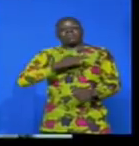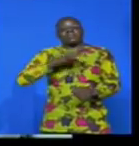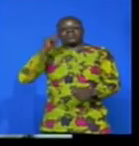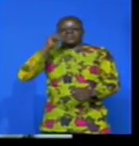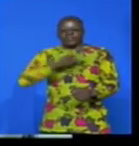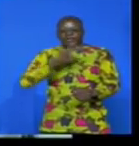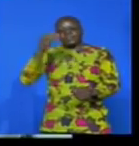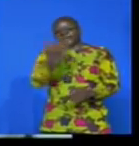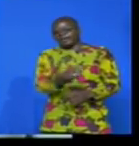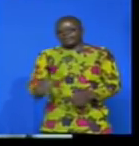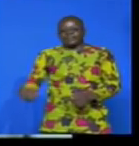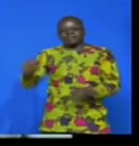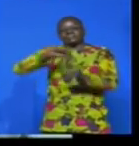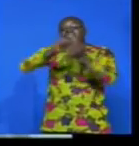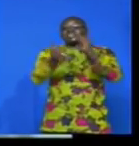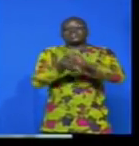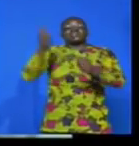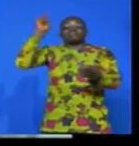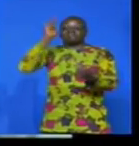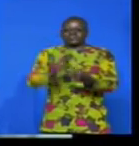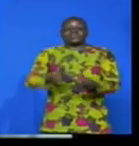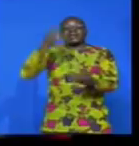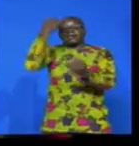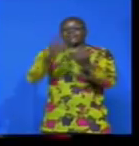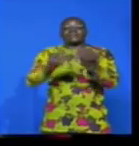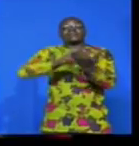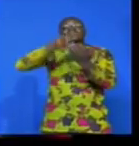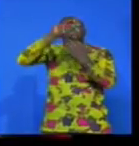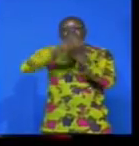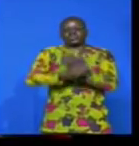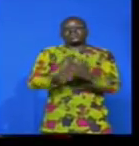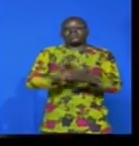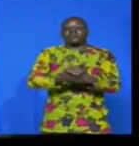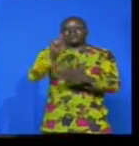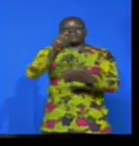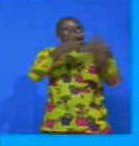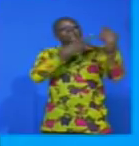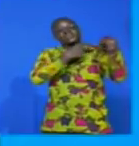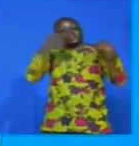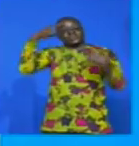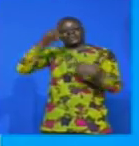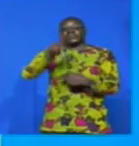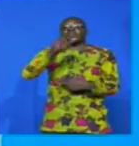vie changer positivement au terme du projet, foi donc des responsables du PASNAD.